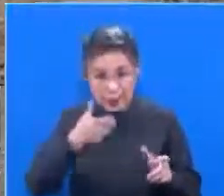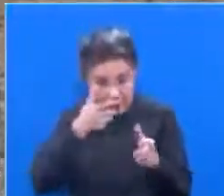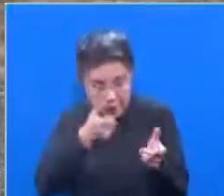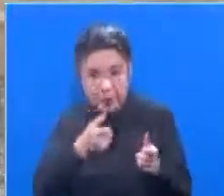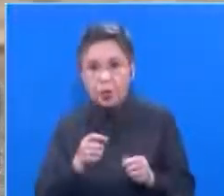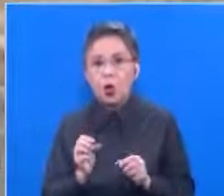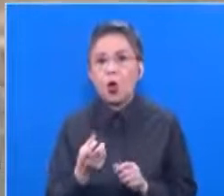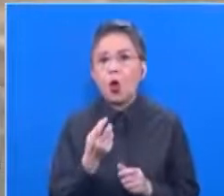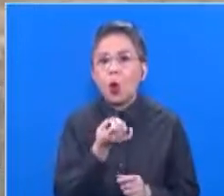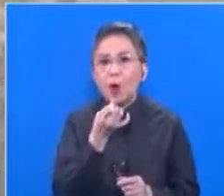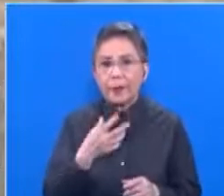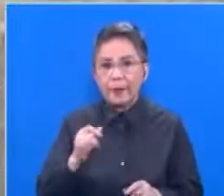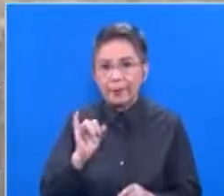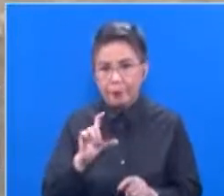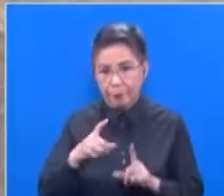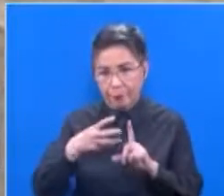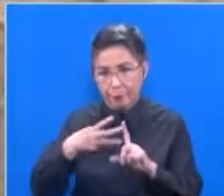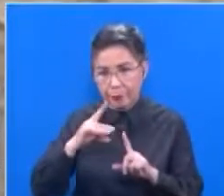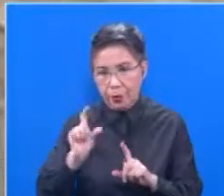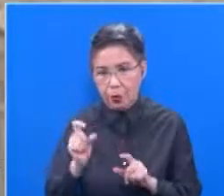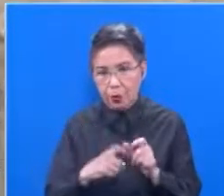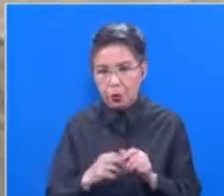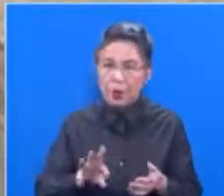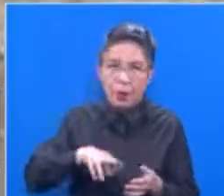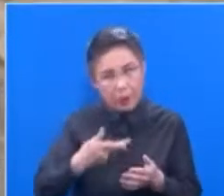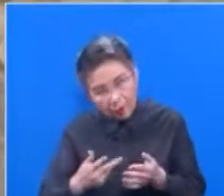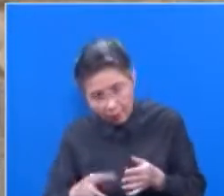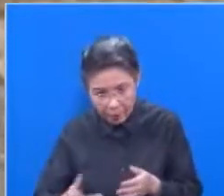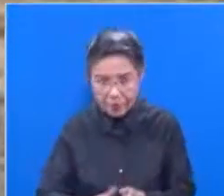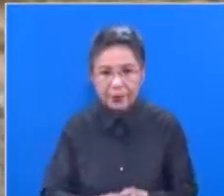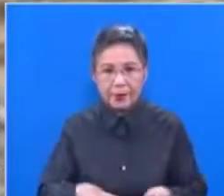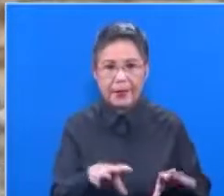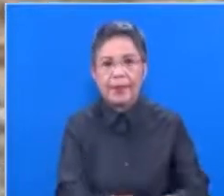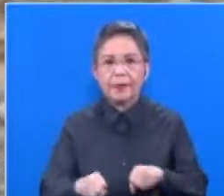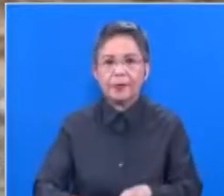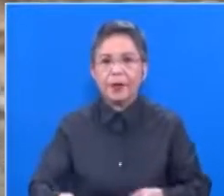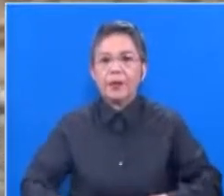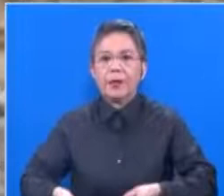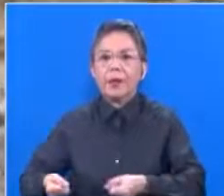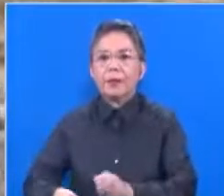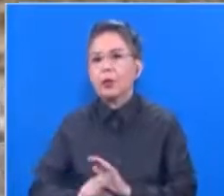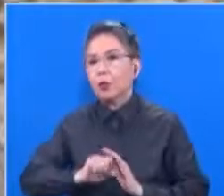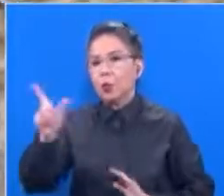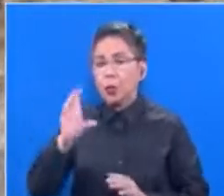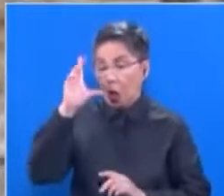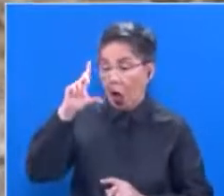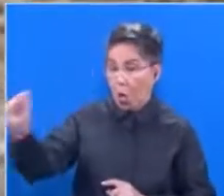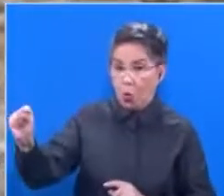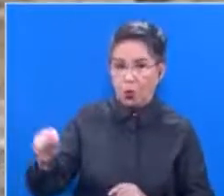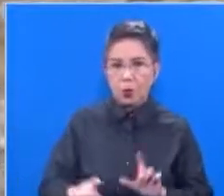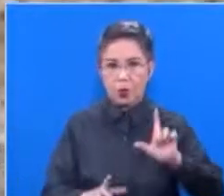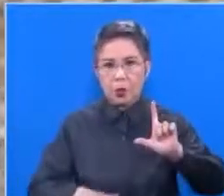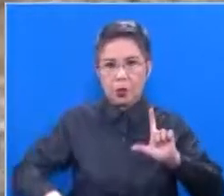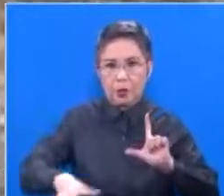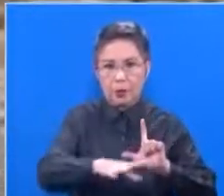lebih mudah ditangkap. 25 ekor anjing liar yang ditangkap kemudian dibawa ke lokasi penangkaran di luar kawasan sirkuit Mandalika. Penangkapan